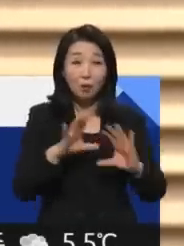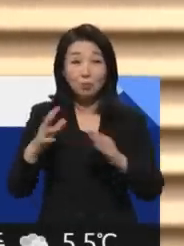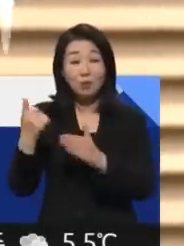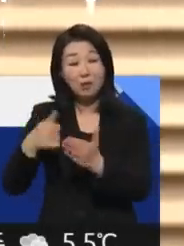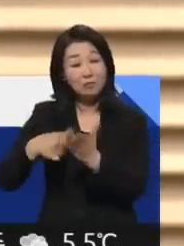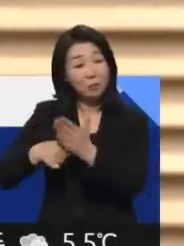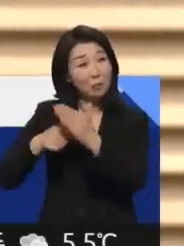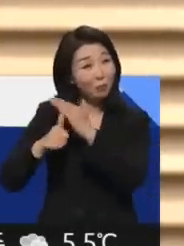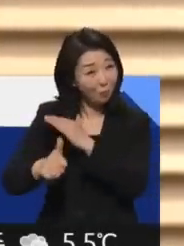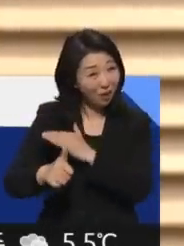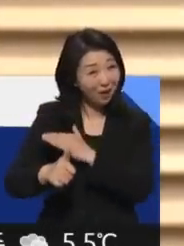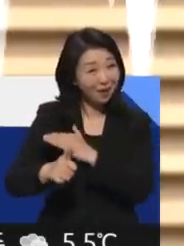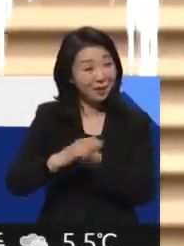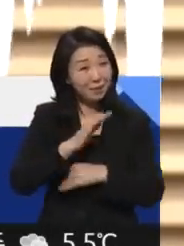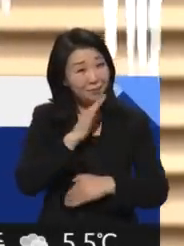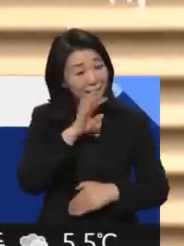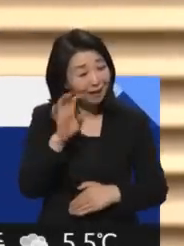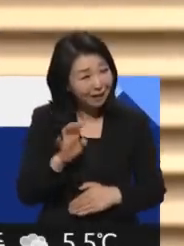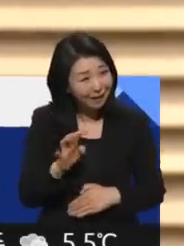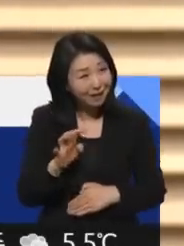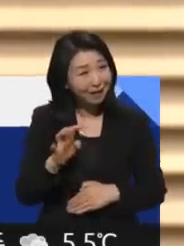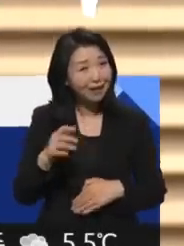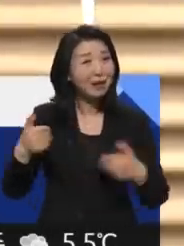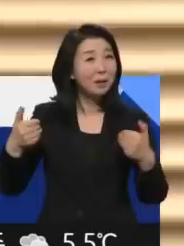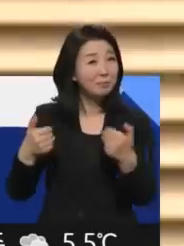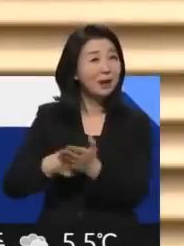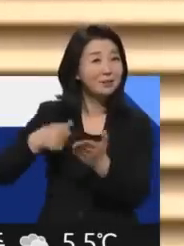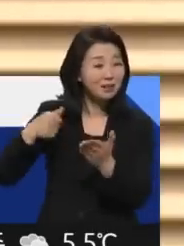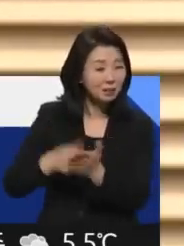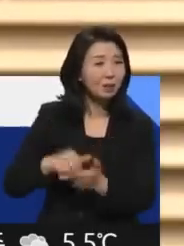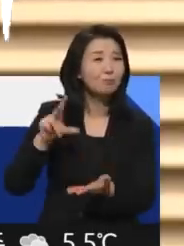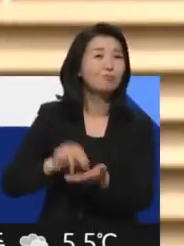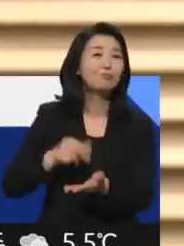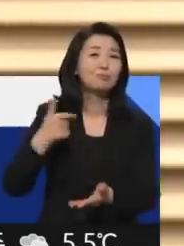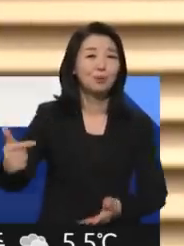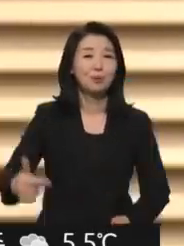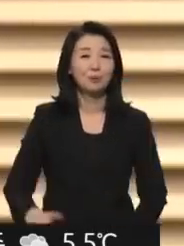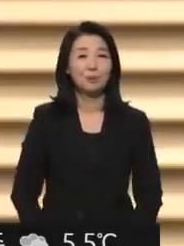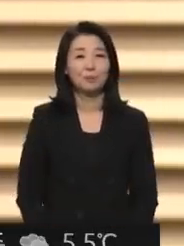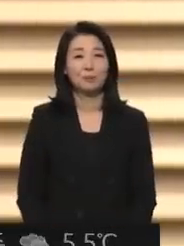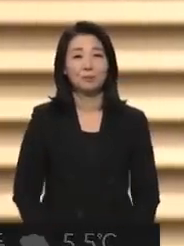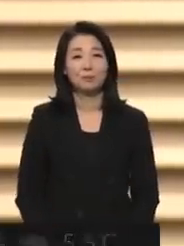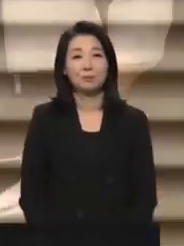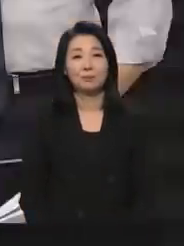뽑는다. 이런 결과가 생길 수 있으면 역선택이라고 하는 것이 역선택. 문제가 되지 않을 수가 없는 거죠.